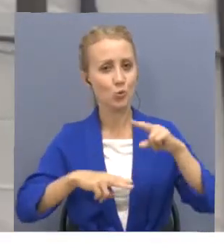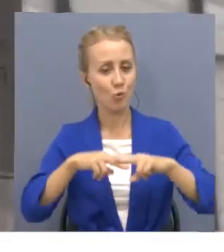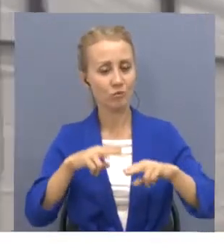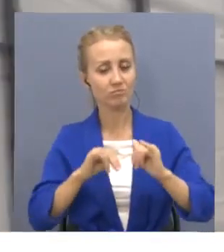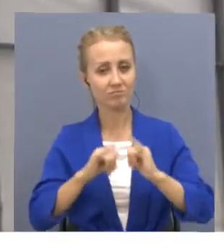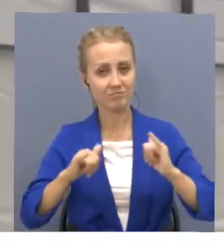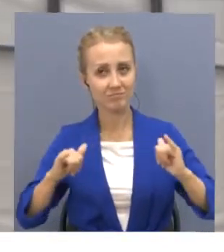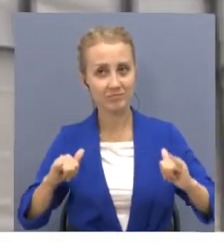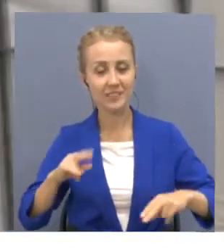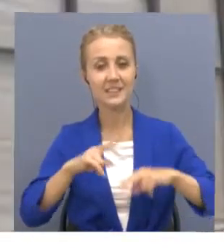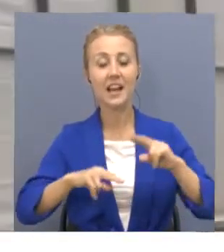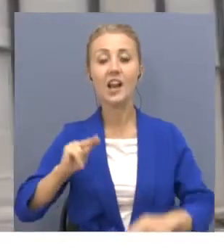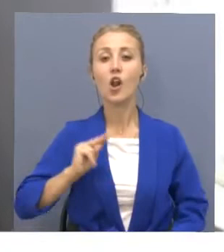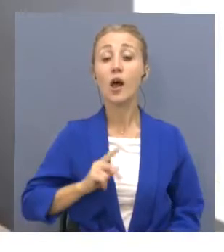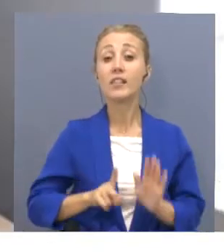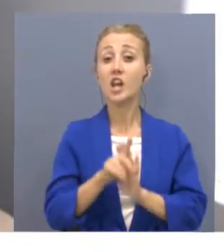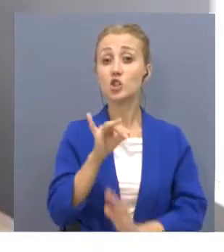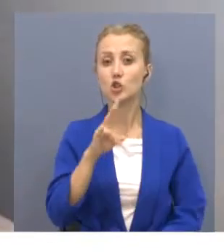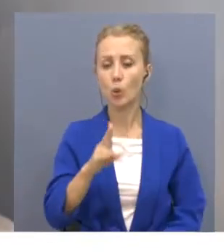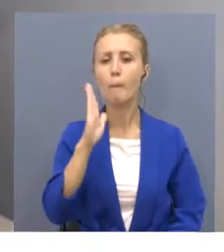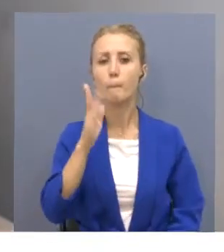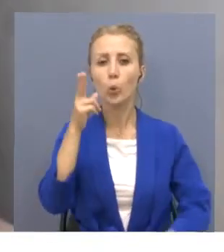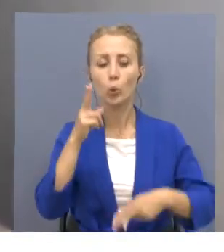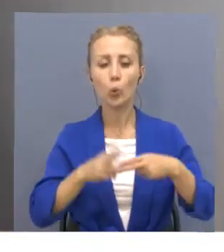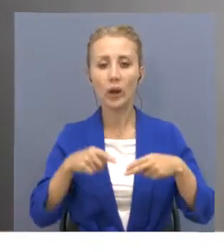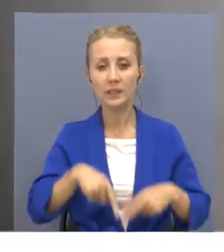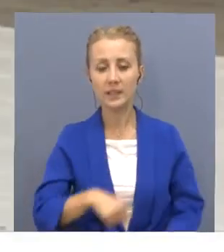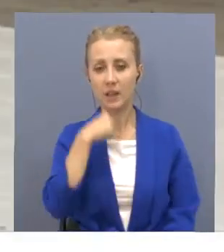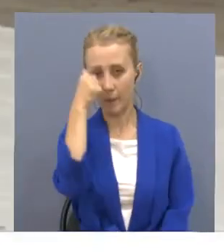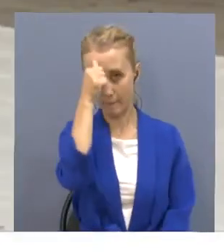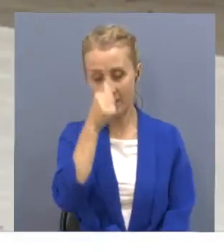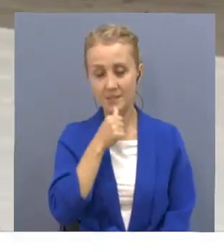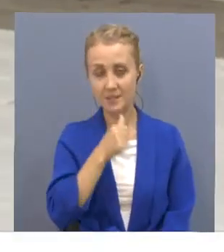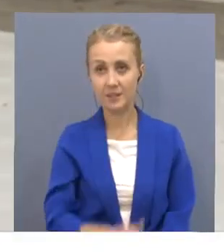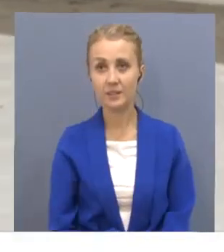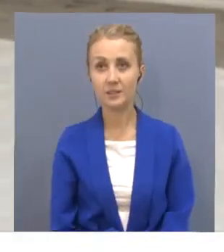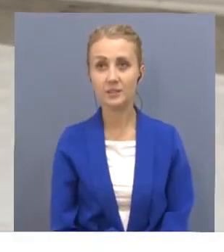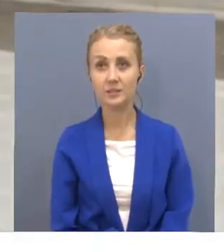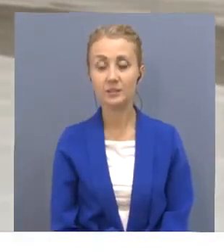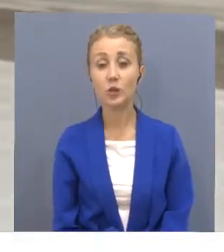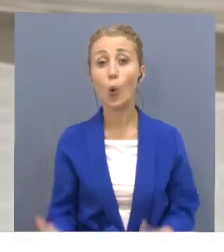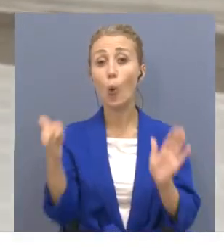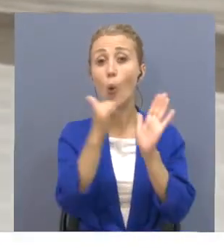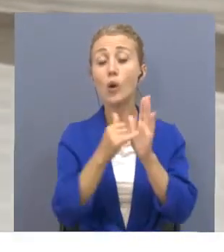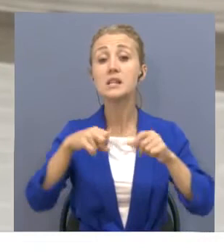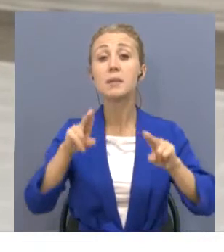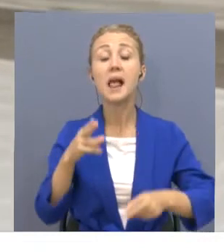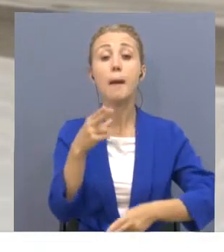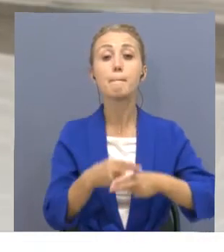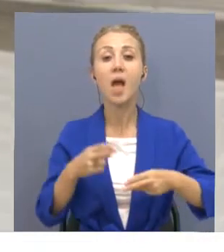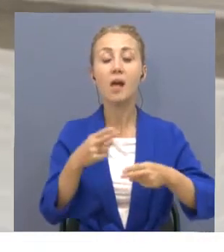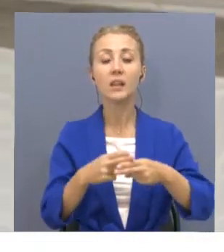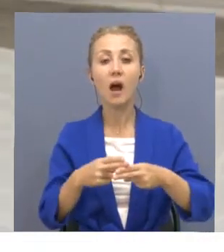Ожидается, что строительные работы, начатые в июне, будут завершены в конце этого месяца. Установлена металлоконструкция.